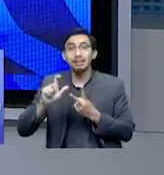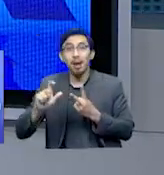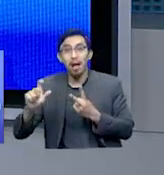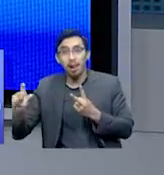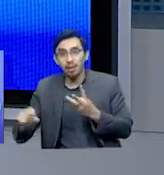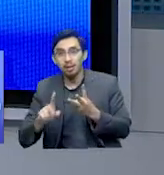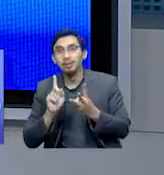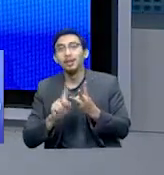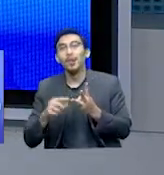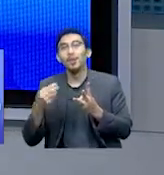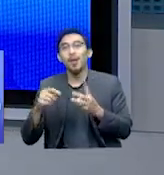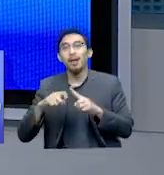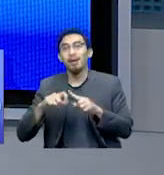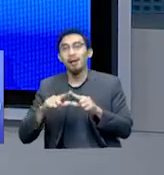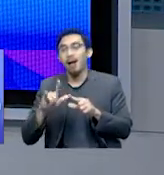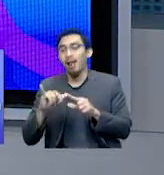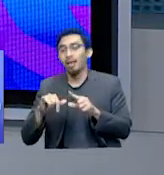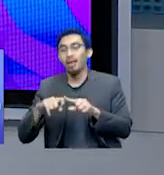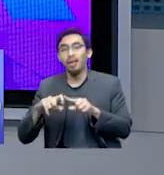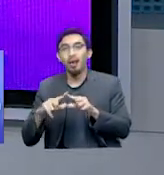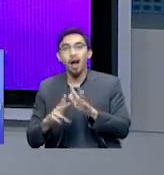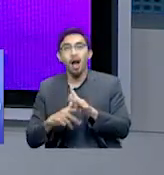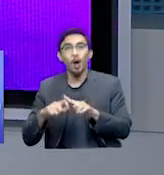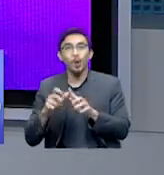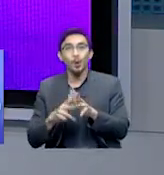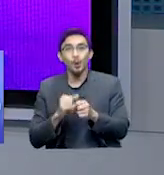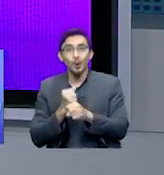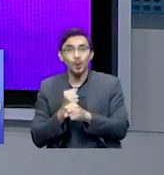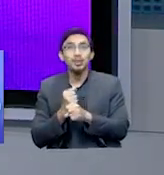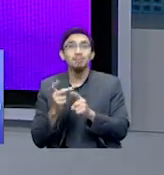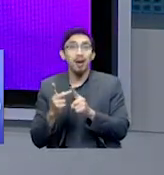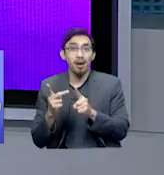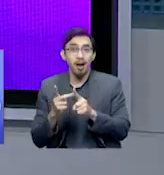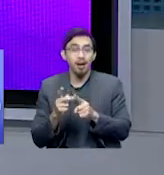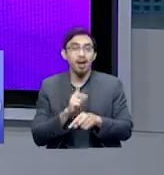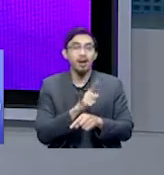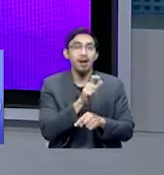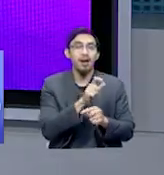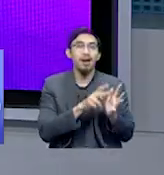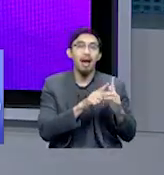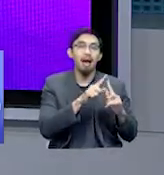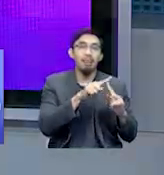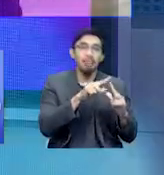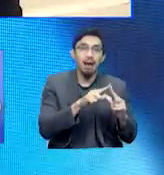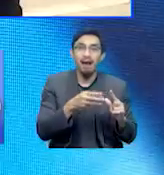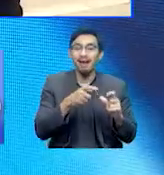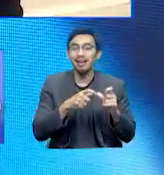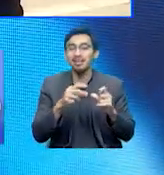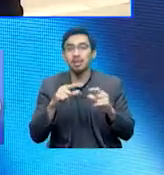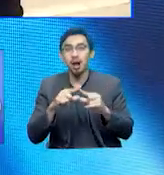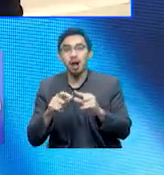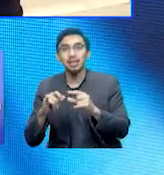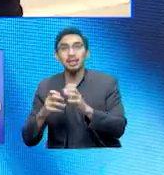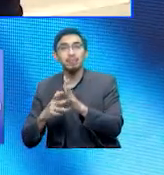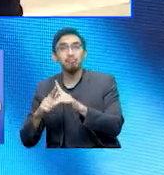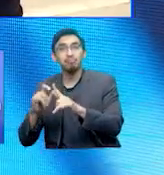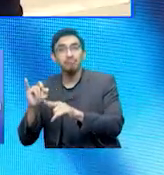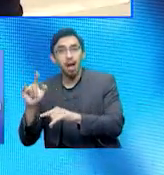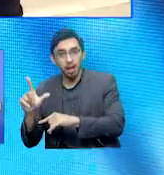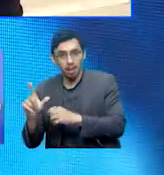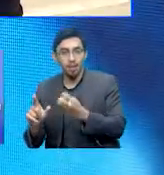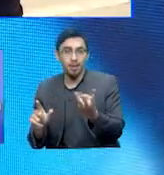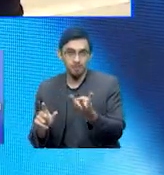Cikampek Utama, Tol Cipali, dan juga Tol Kalikangkung Semarang. Nata, Esra, dan Ismalia, silakan dengan laporan pantauan arus mudik Anda.